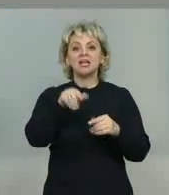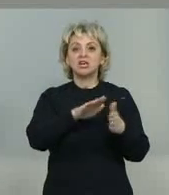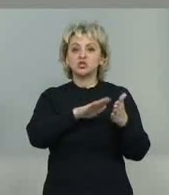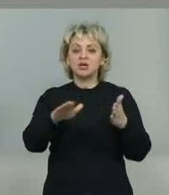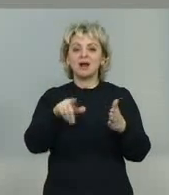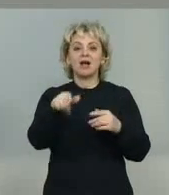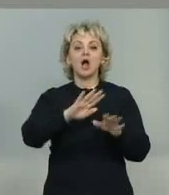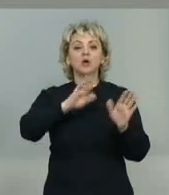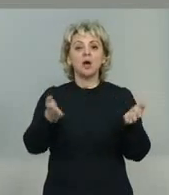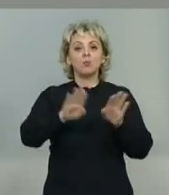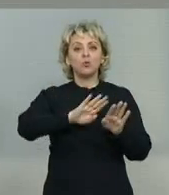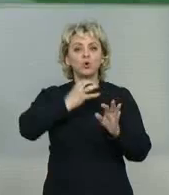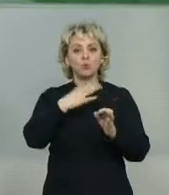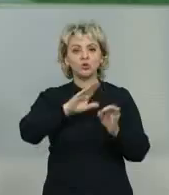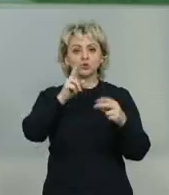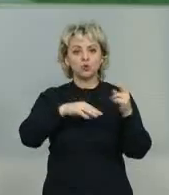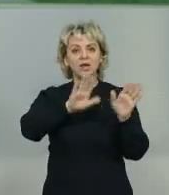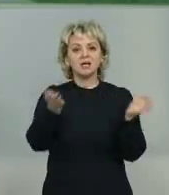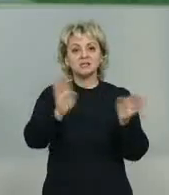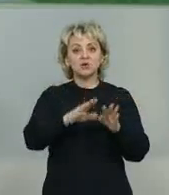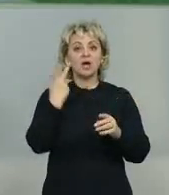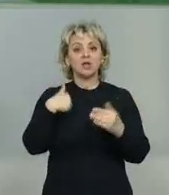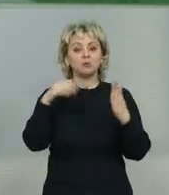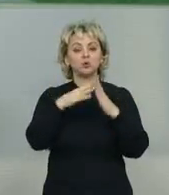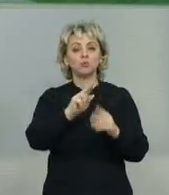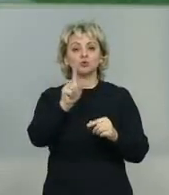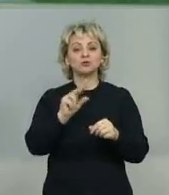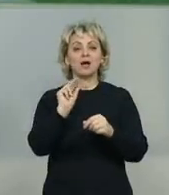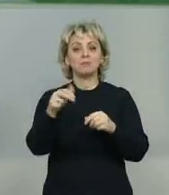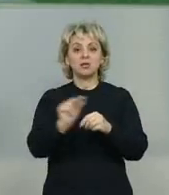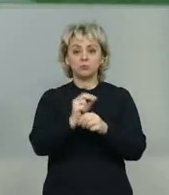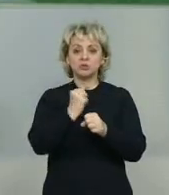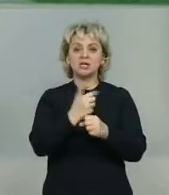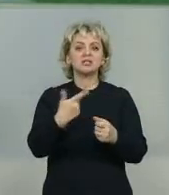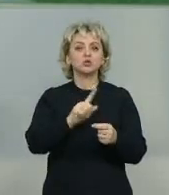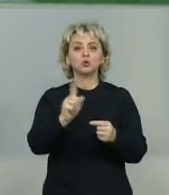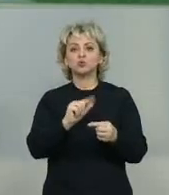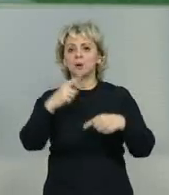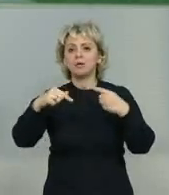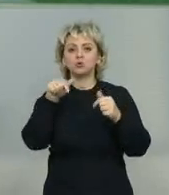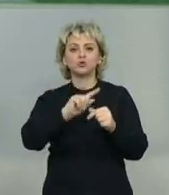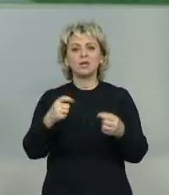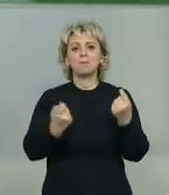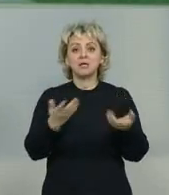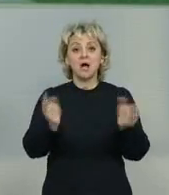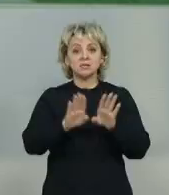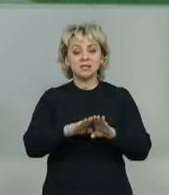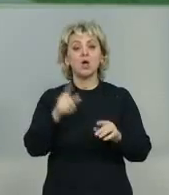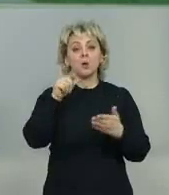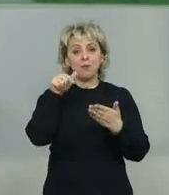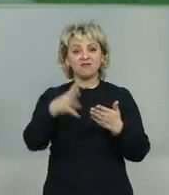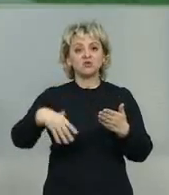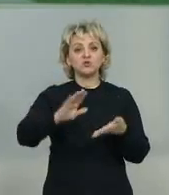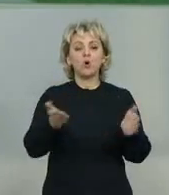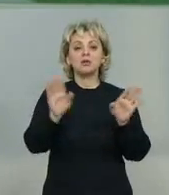шероховатости, знаете, как после любой стройки бывает, когда дома мы делаем какой-то ремонт, естественно, что-то где-то нужно подкрутить, но это мелочи, поверьте.